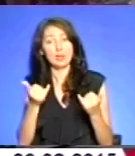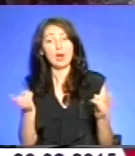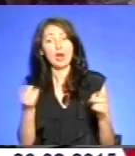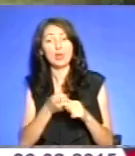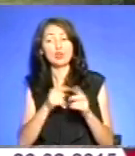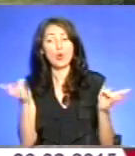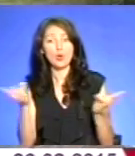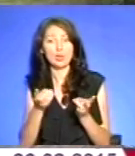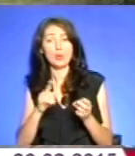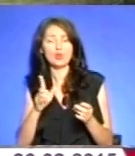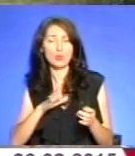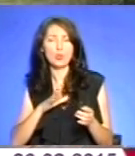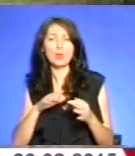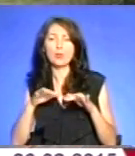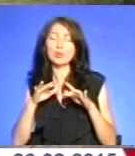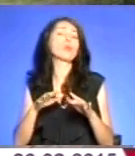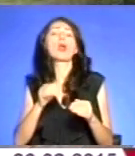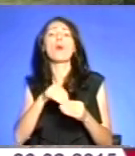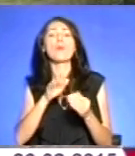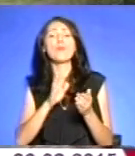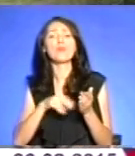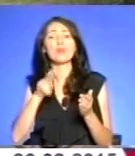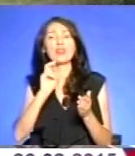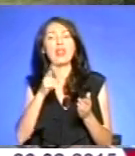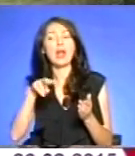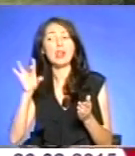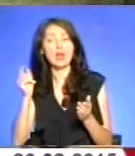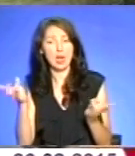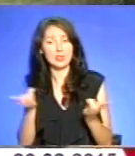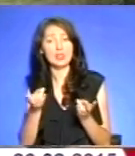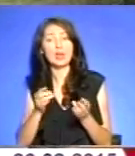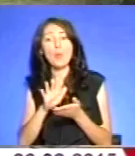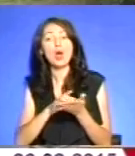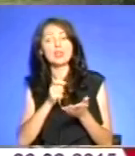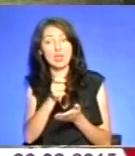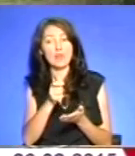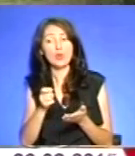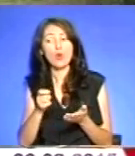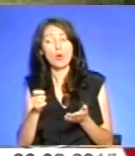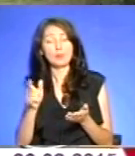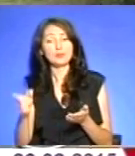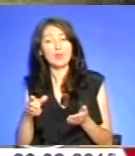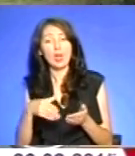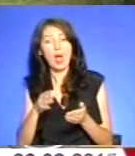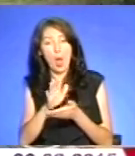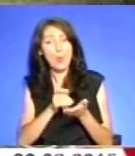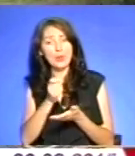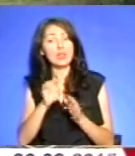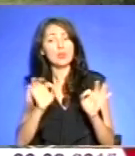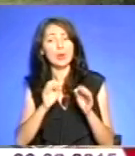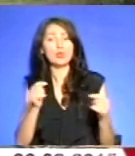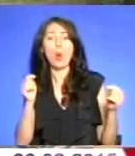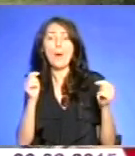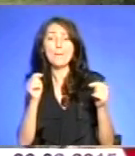процедуру. Декларації необхідно заявникові подати цю інформацію. Тобто, напроти кожного зареєстрованого, хто